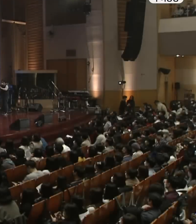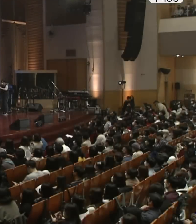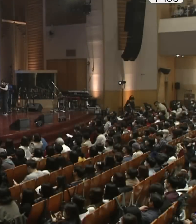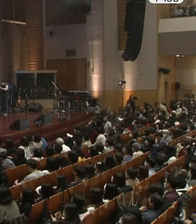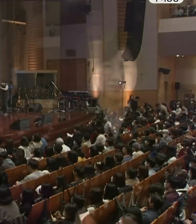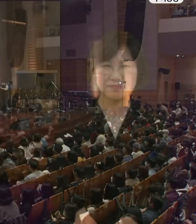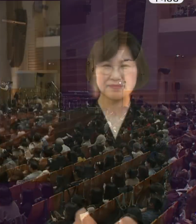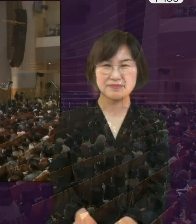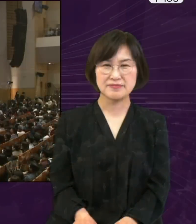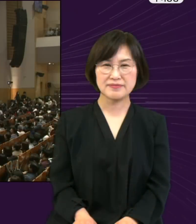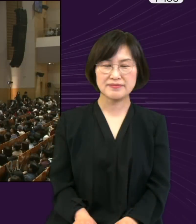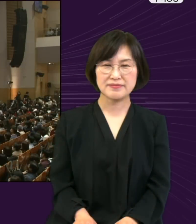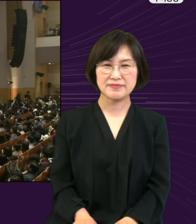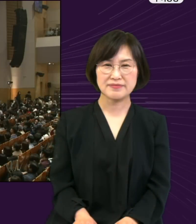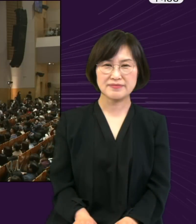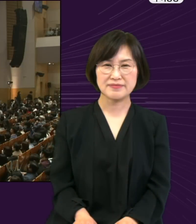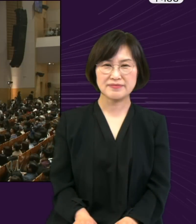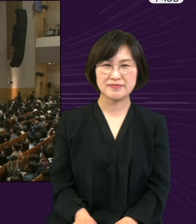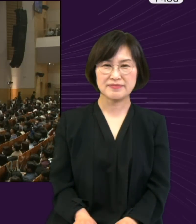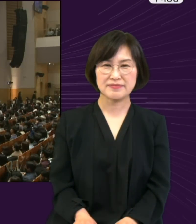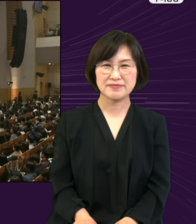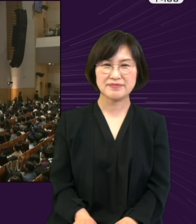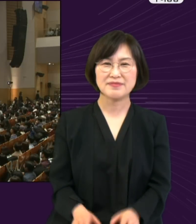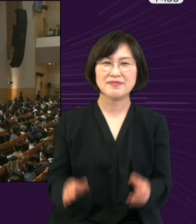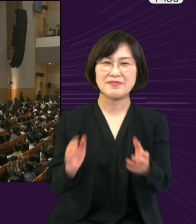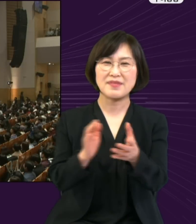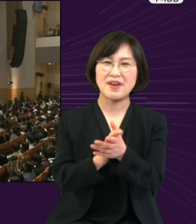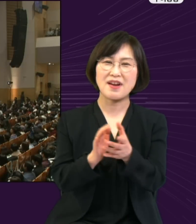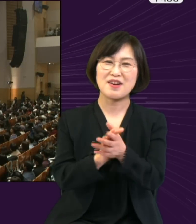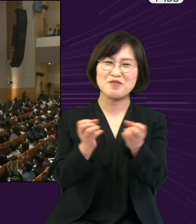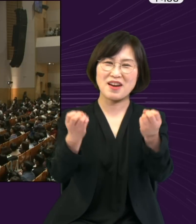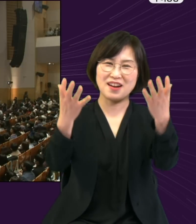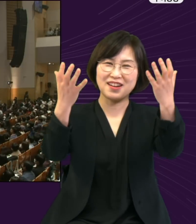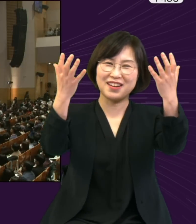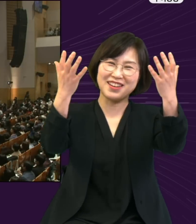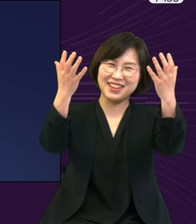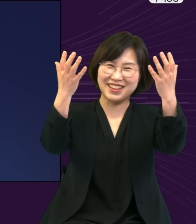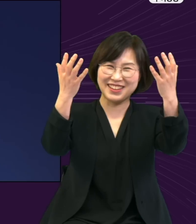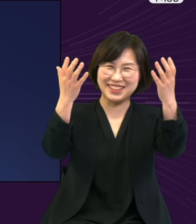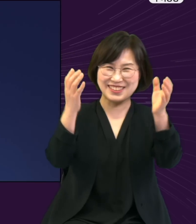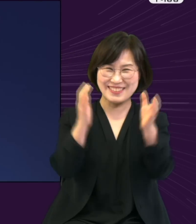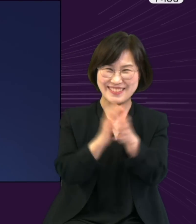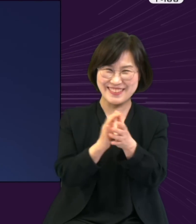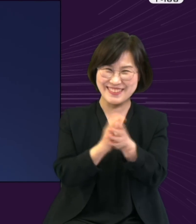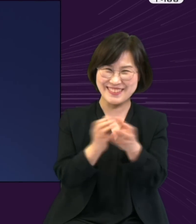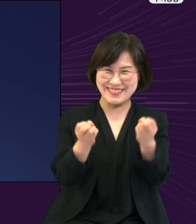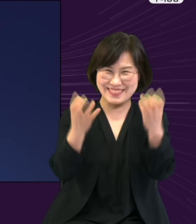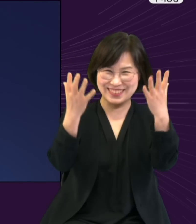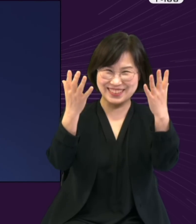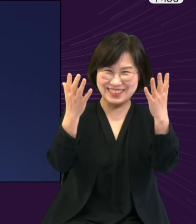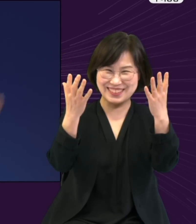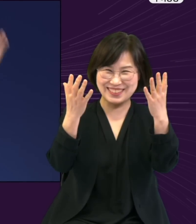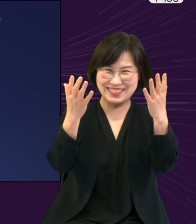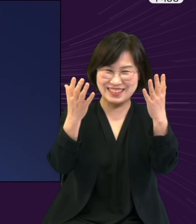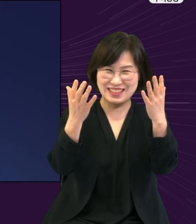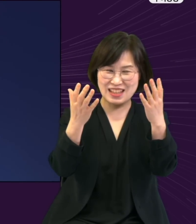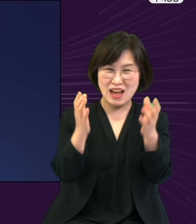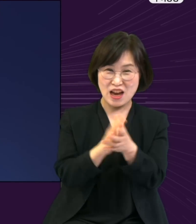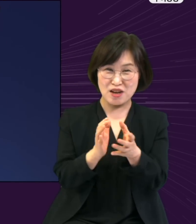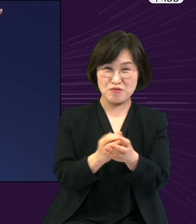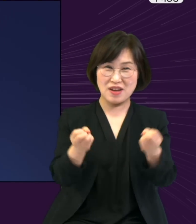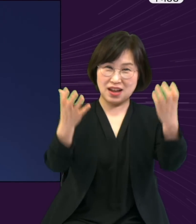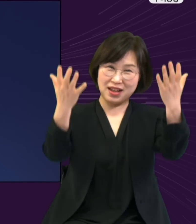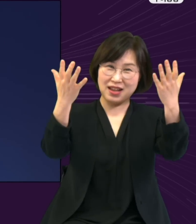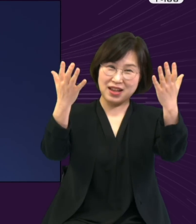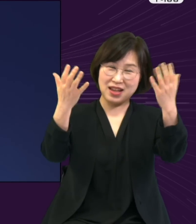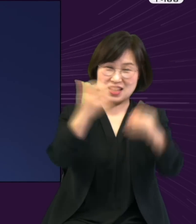할렐루야. 아멘 한 번 더 크게 해봅시다.